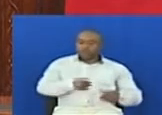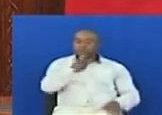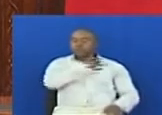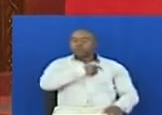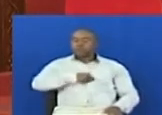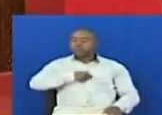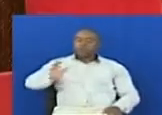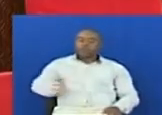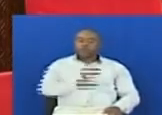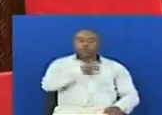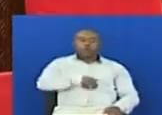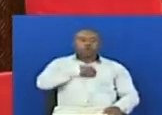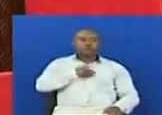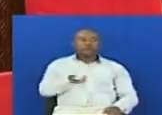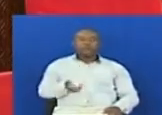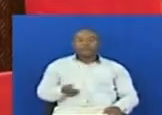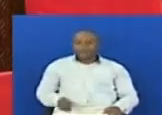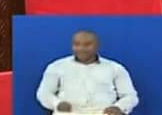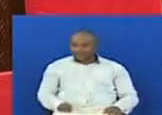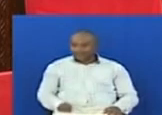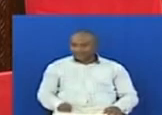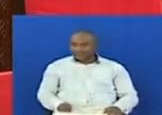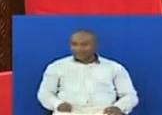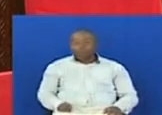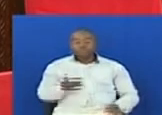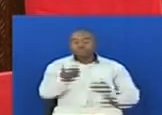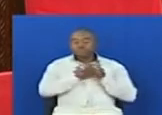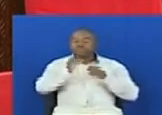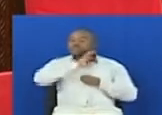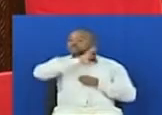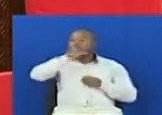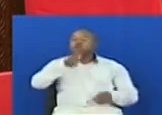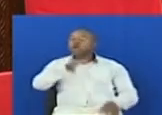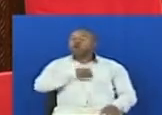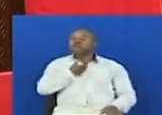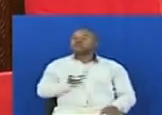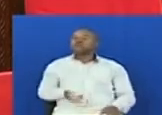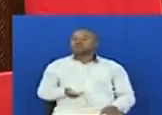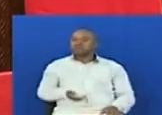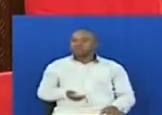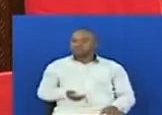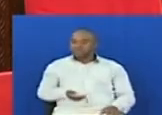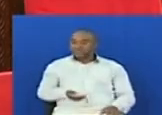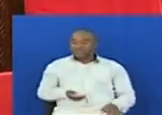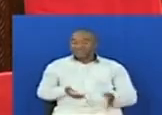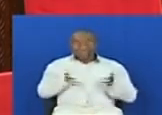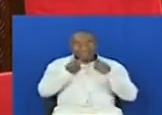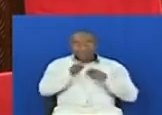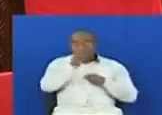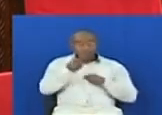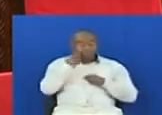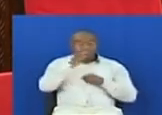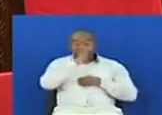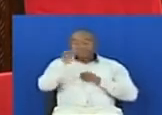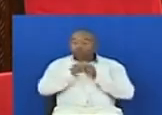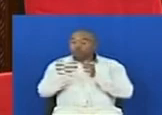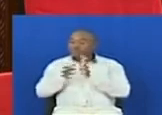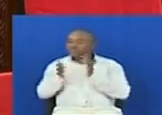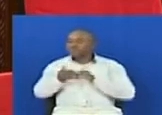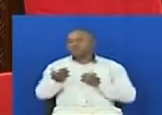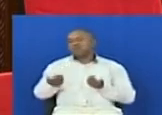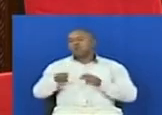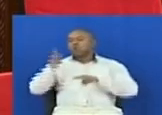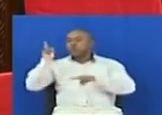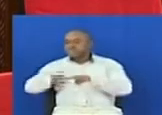hofu, ameifanya nchi imeondokana na hofu. Tumeishukulia sasa hivi corona viruses kama ukimwi, kama